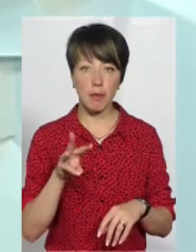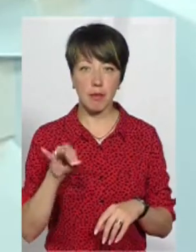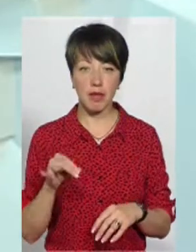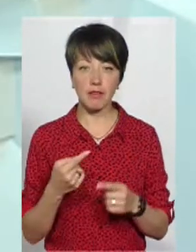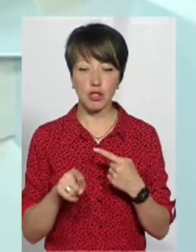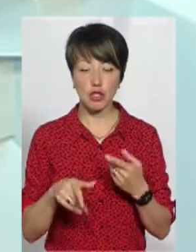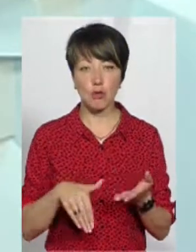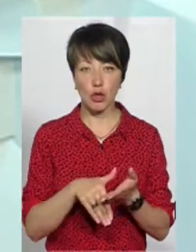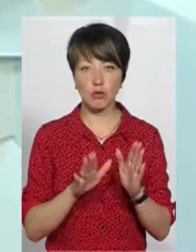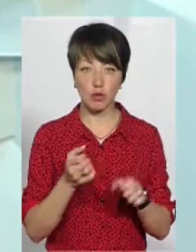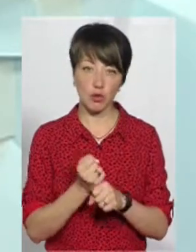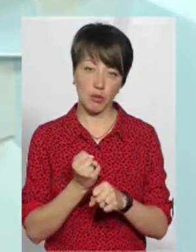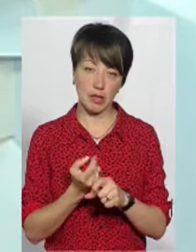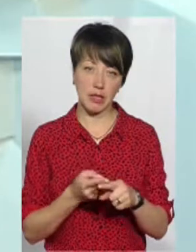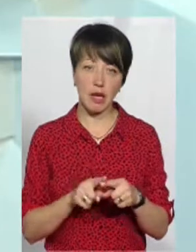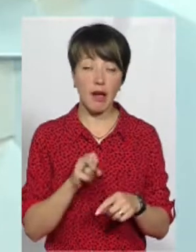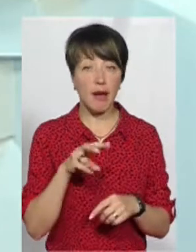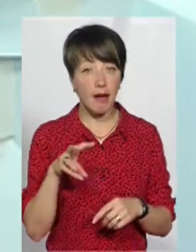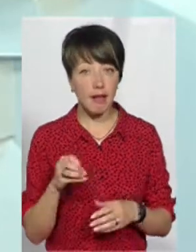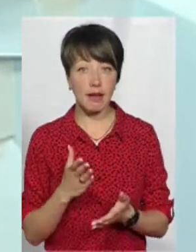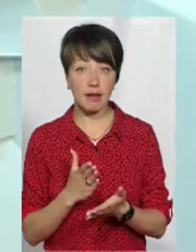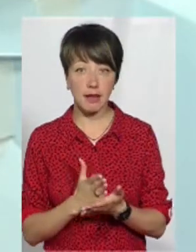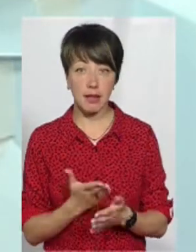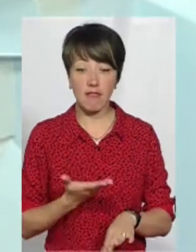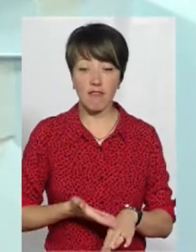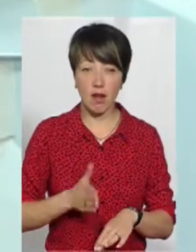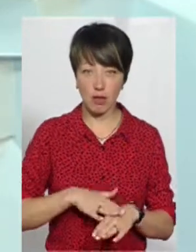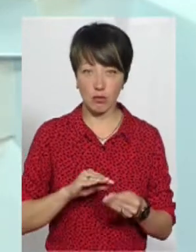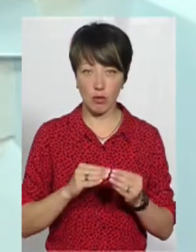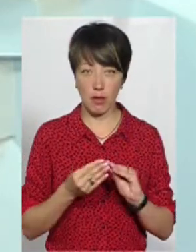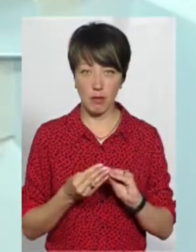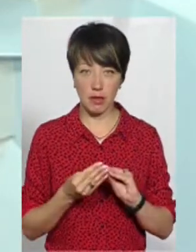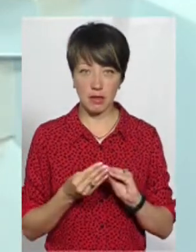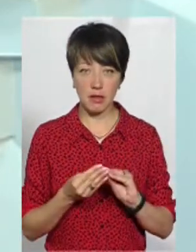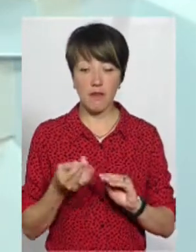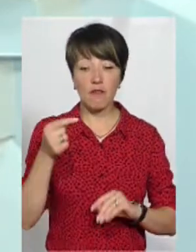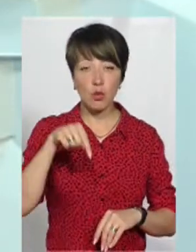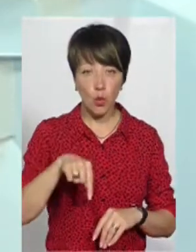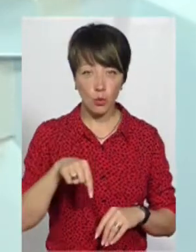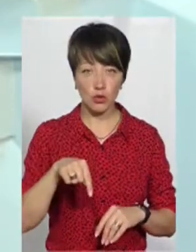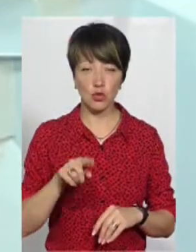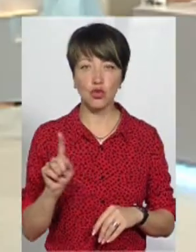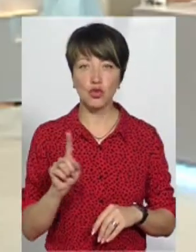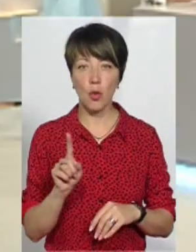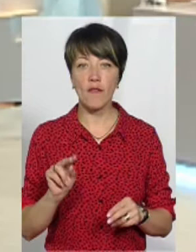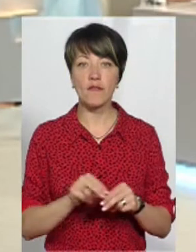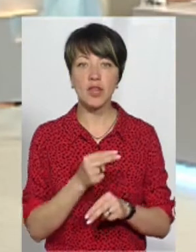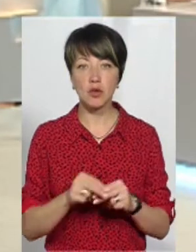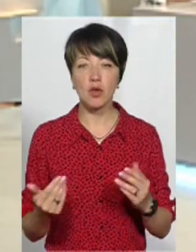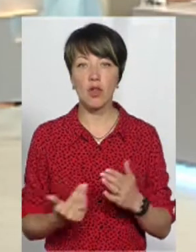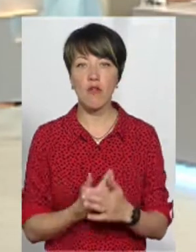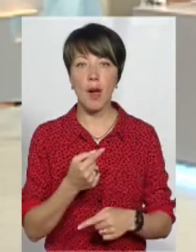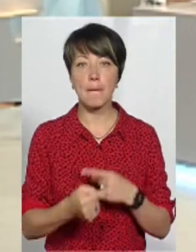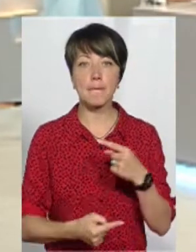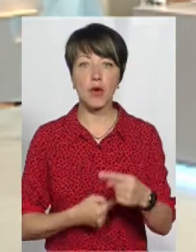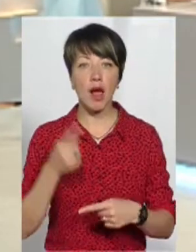в інший спосіб будуть це робити. Але є важча проблема. Важча проблема полягає в тому, щоб виховати нове